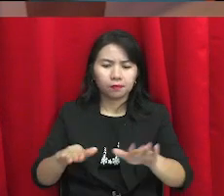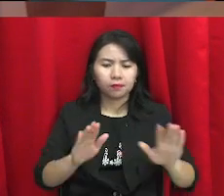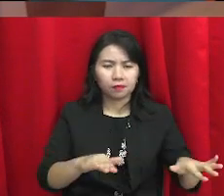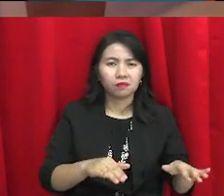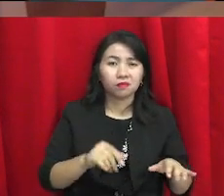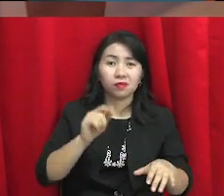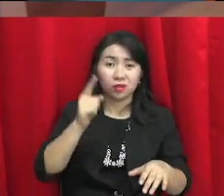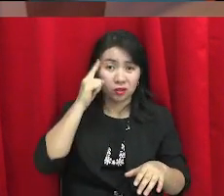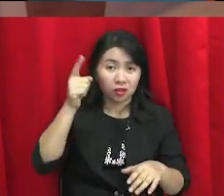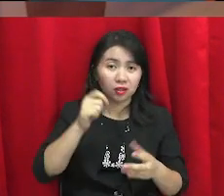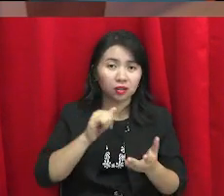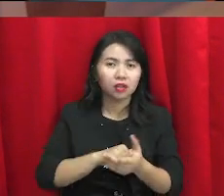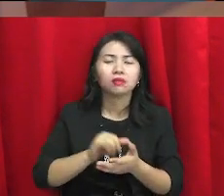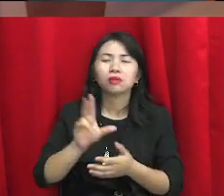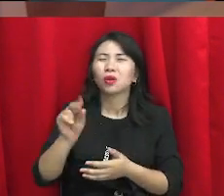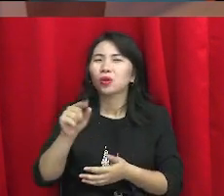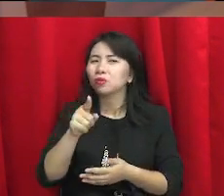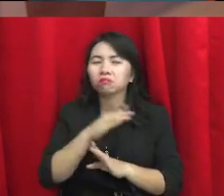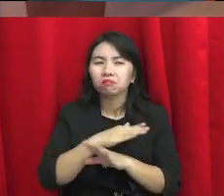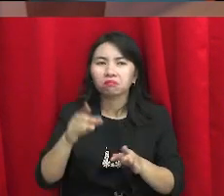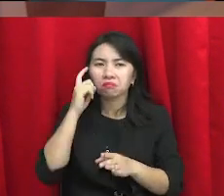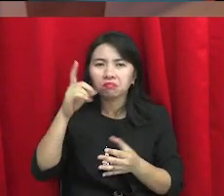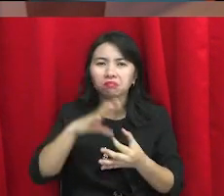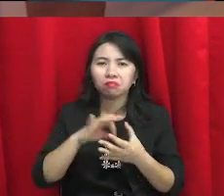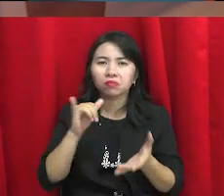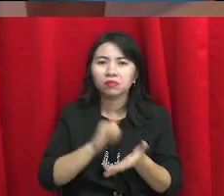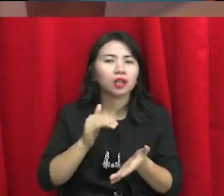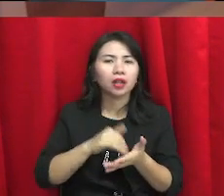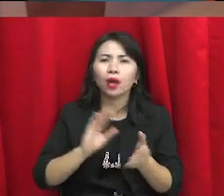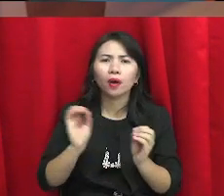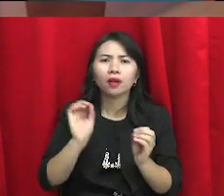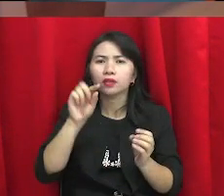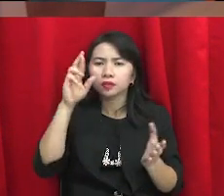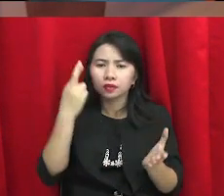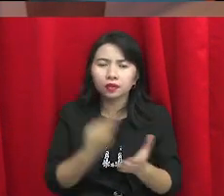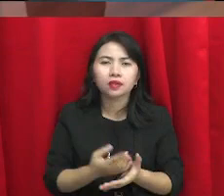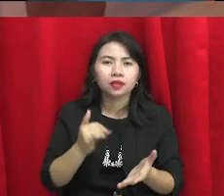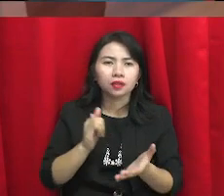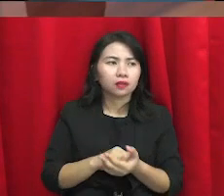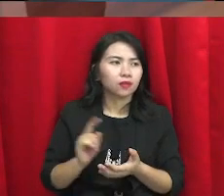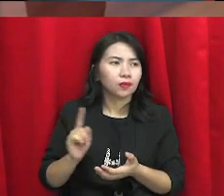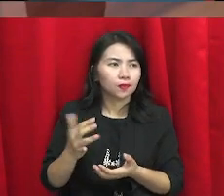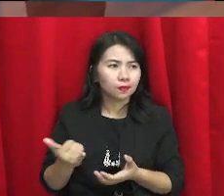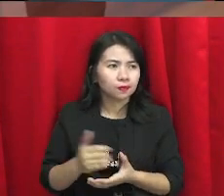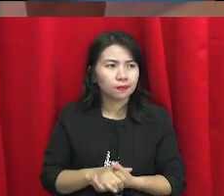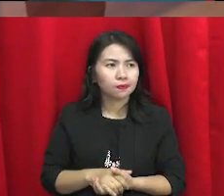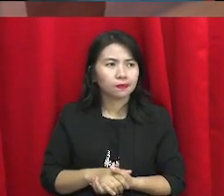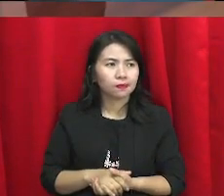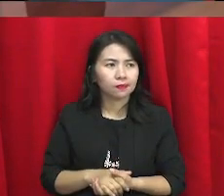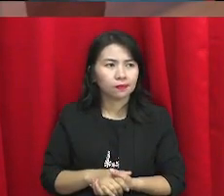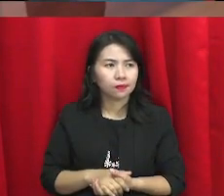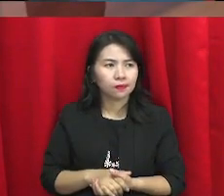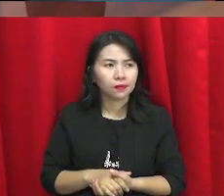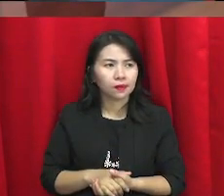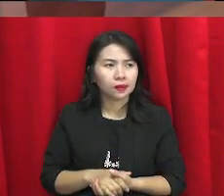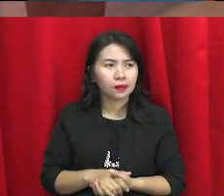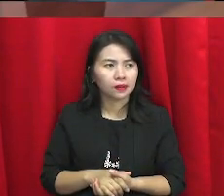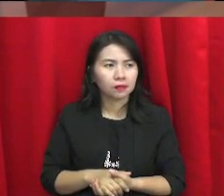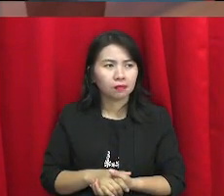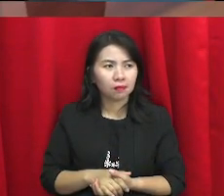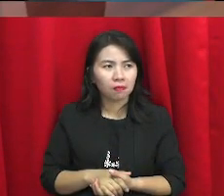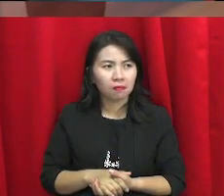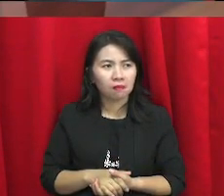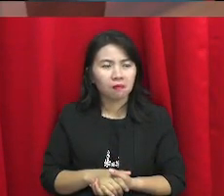the truth is, hindi nyo iniisip yun hanggang doon. Wala pa kayo doon. Ano laging sagot ng terminology dyan? Tsaka na natin isipin nyo pag nandun na